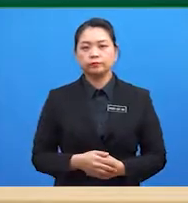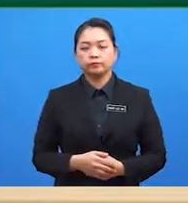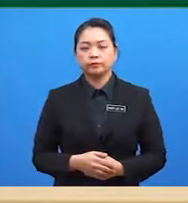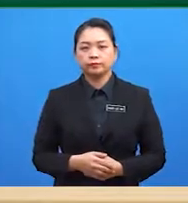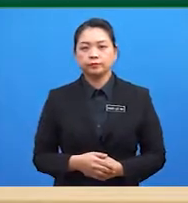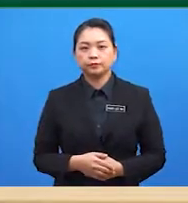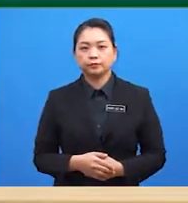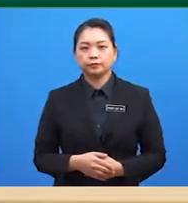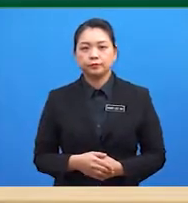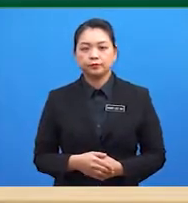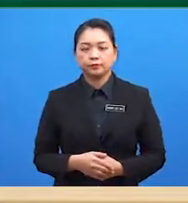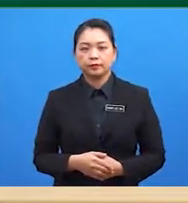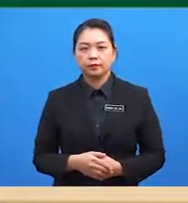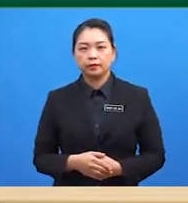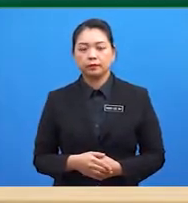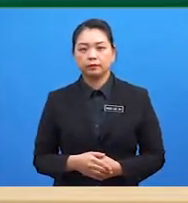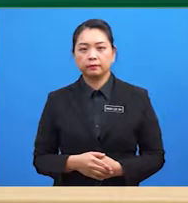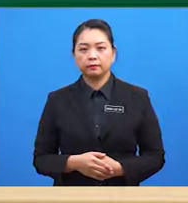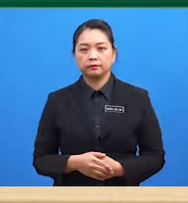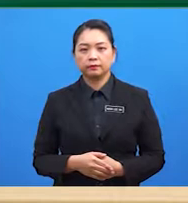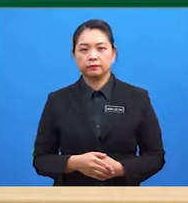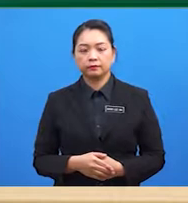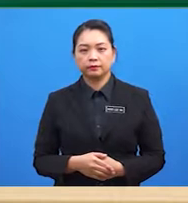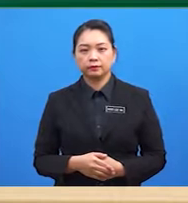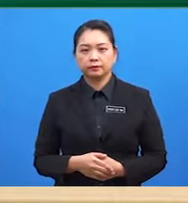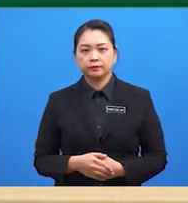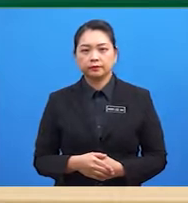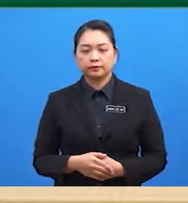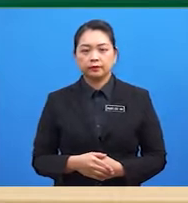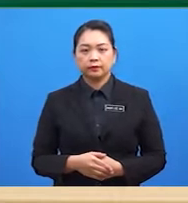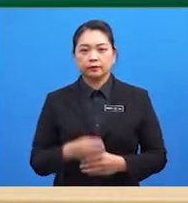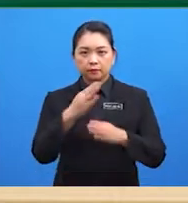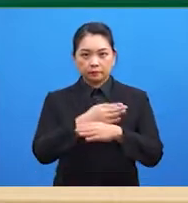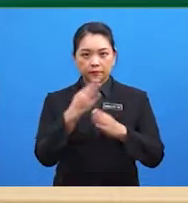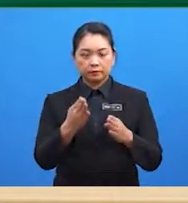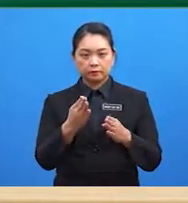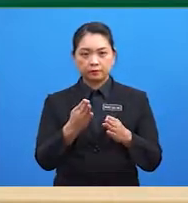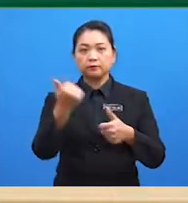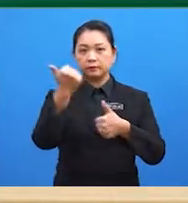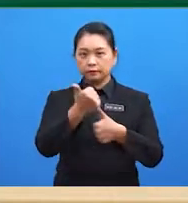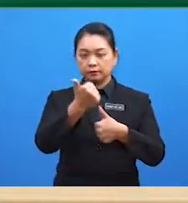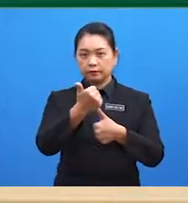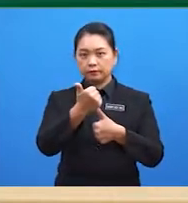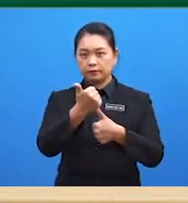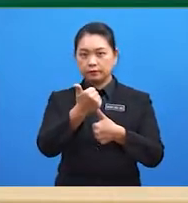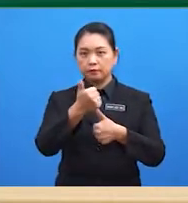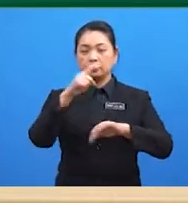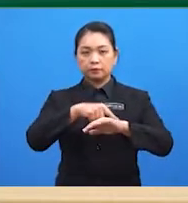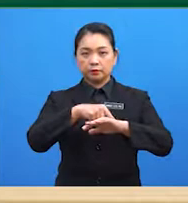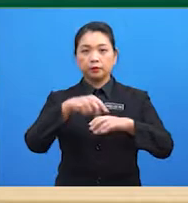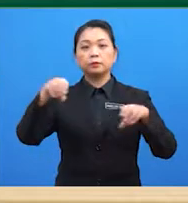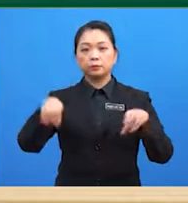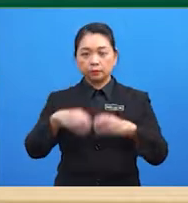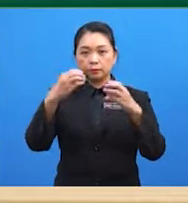Baiklah pelajar, bentuk pertama yang perlu pelajar ketahui ketika menghasilkan